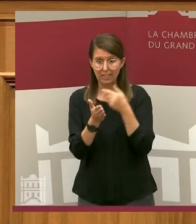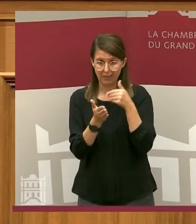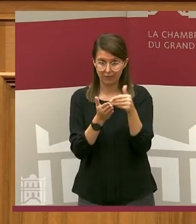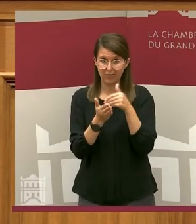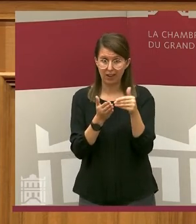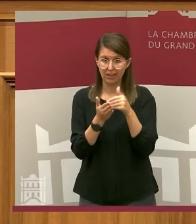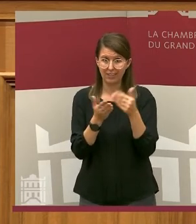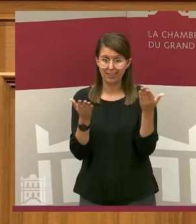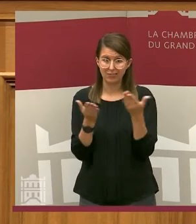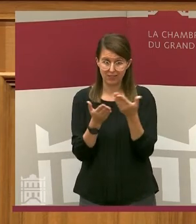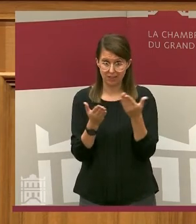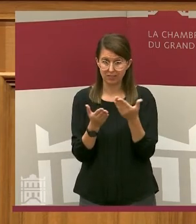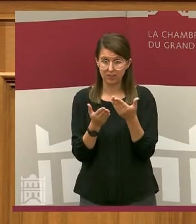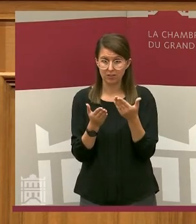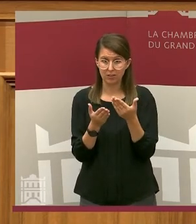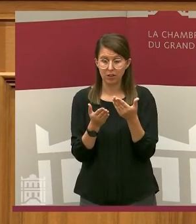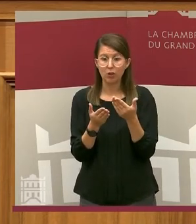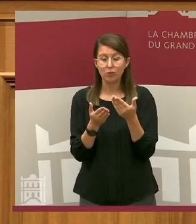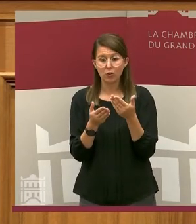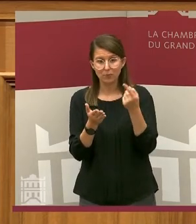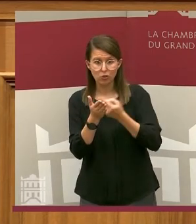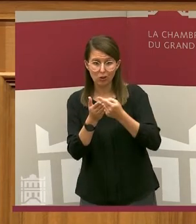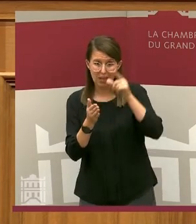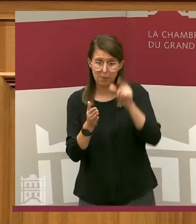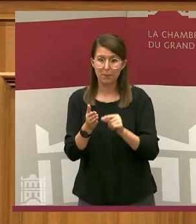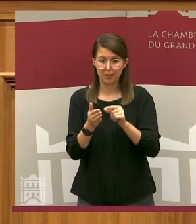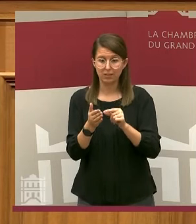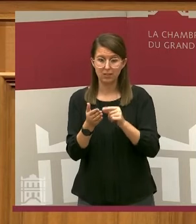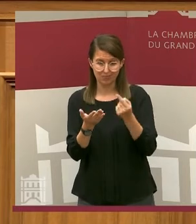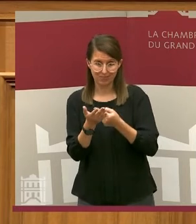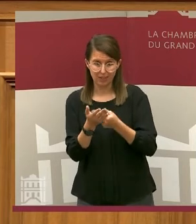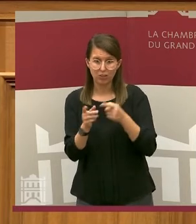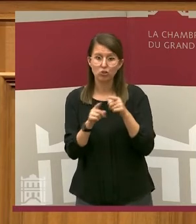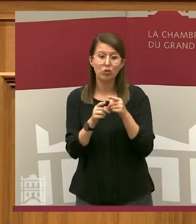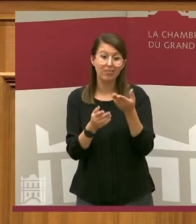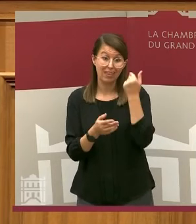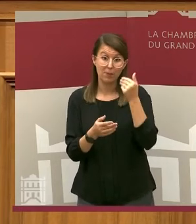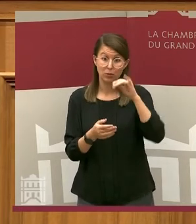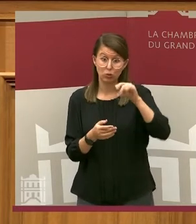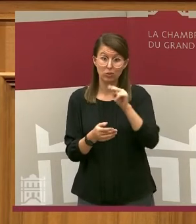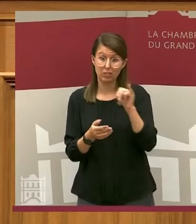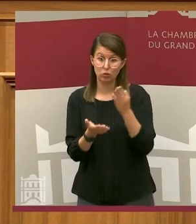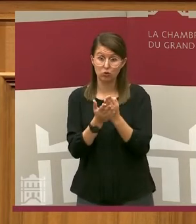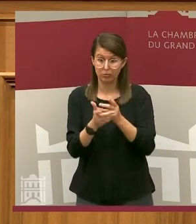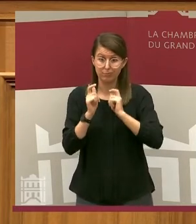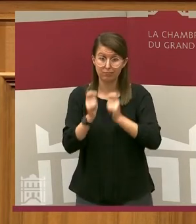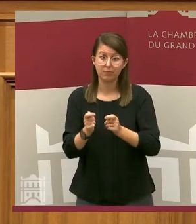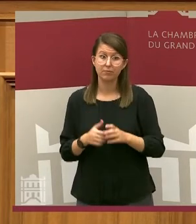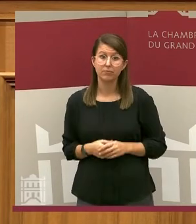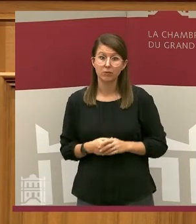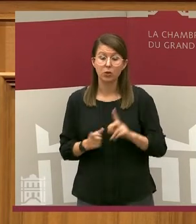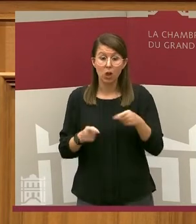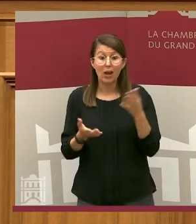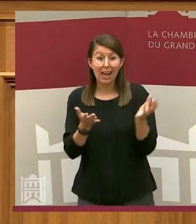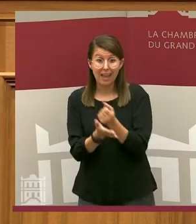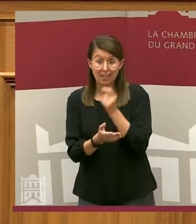steuerfreien Mindestlohn und einer steuerfreien Mindestrente, so wie wir das hier am Juli schon durchgelöst haben. Und noch endlich müssen